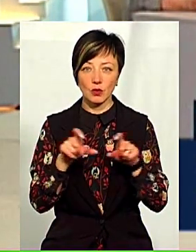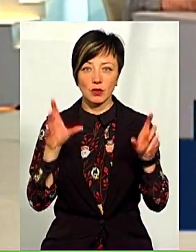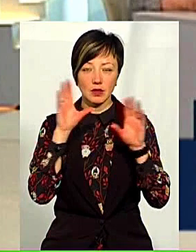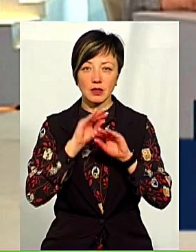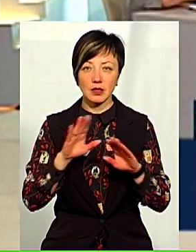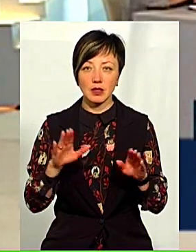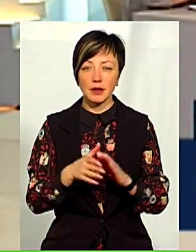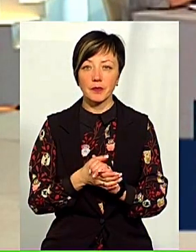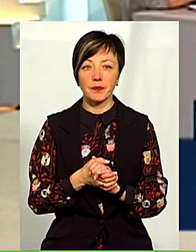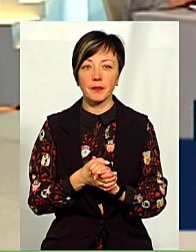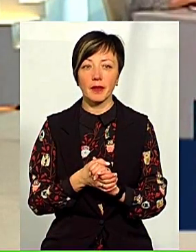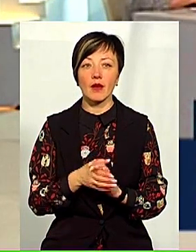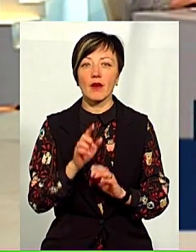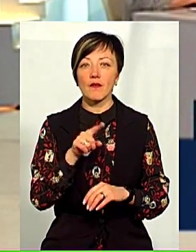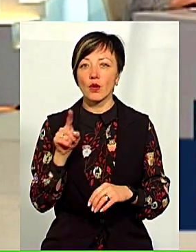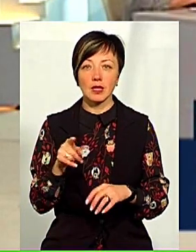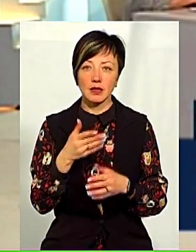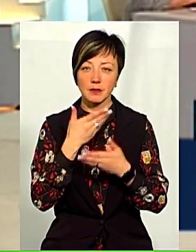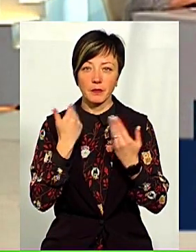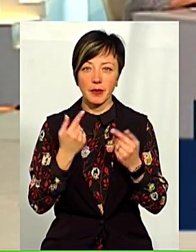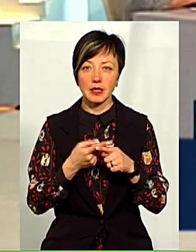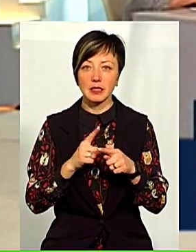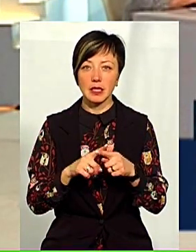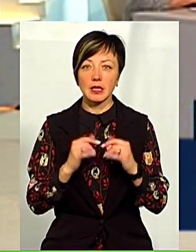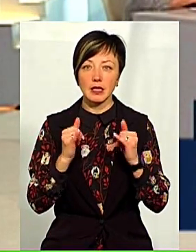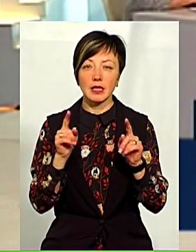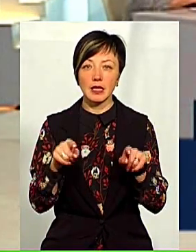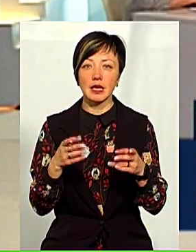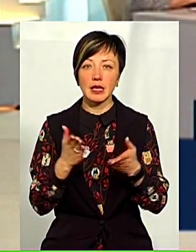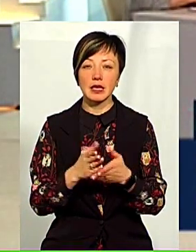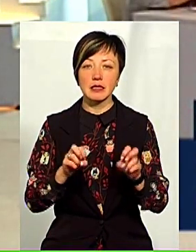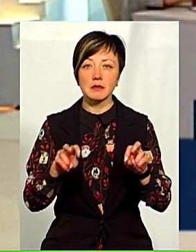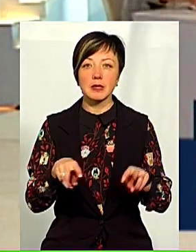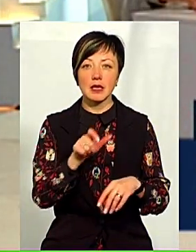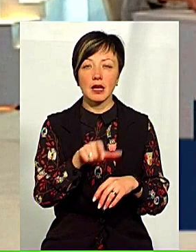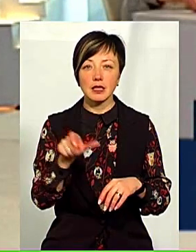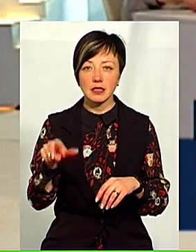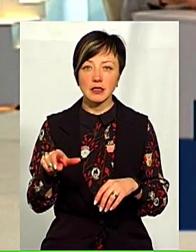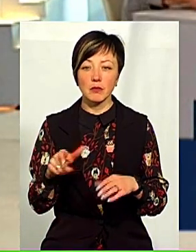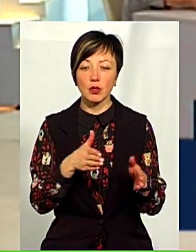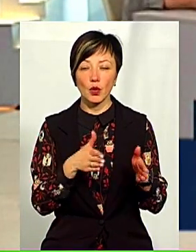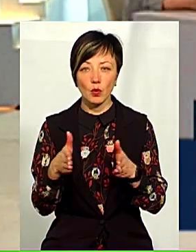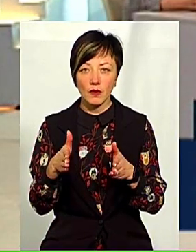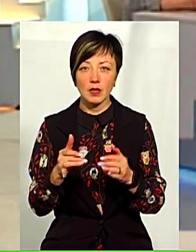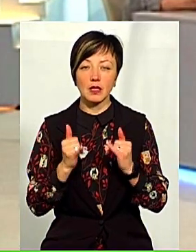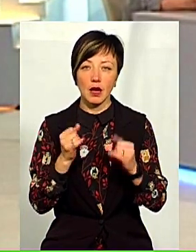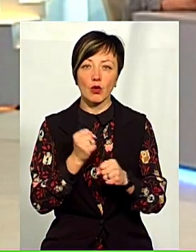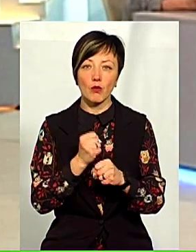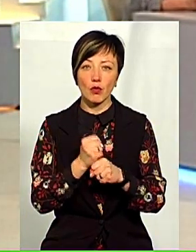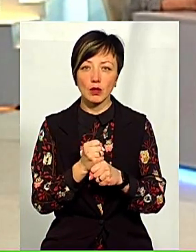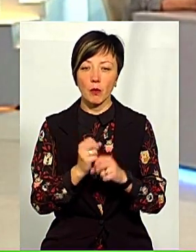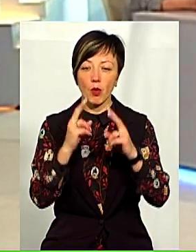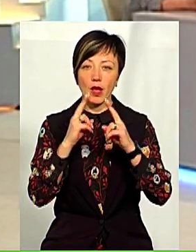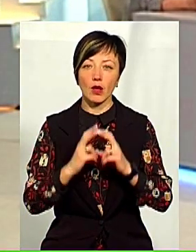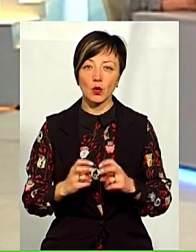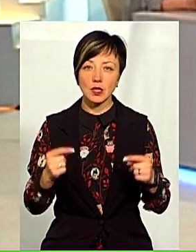повноваження медсестри в школі. Тобто вони не мають? Це не для них. Вони розроблені. Є спеціалісти, які спеціально підготовлені для роботи по